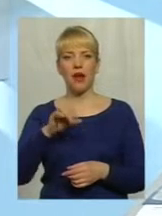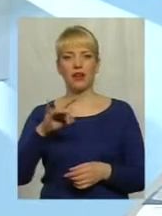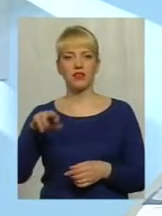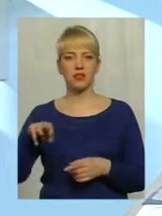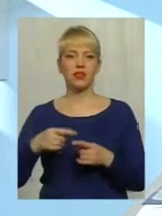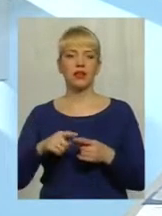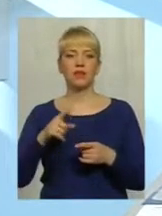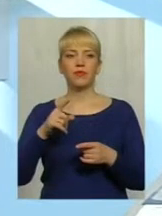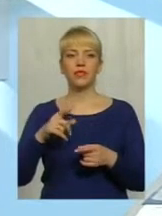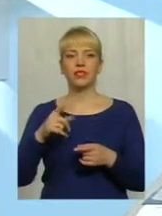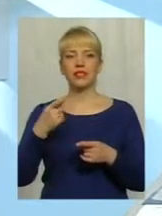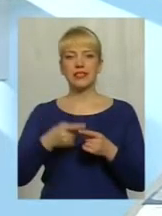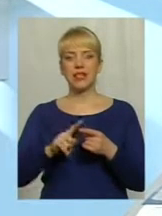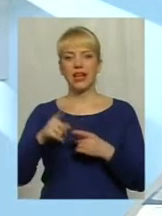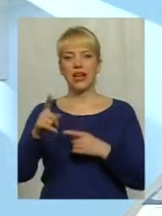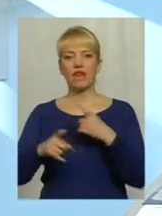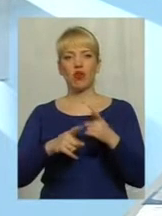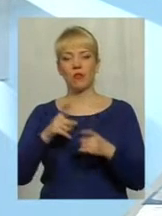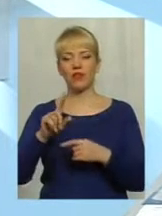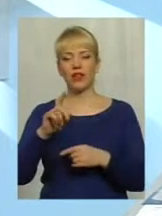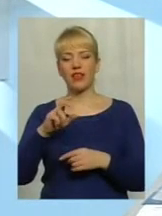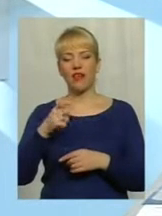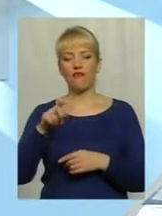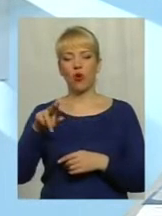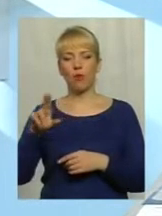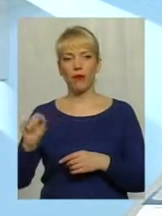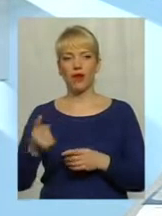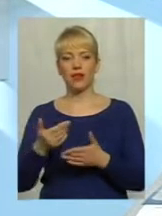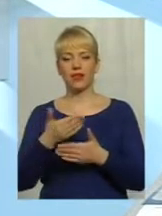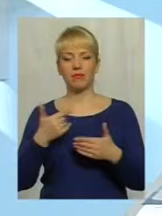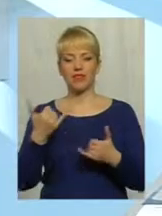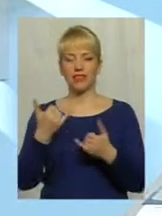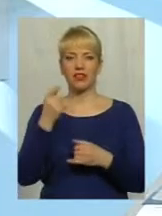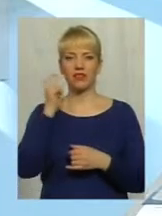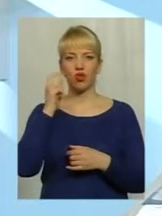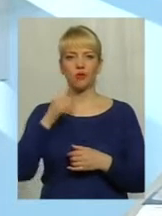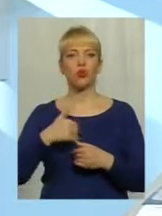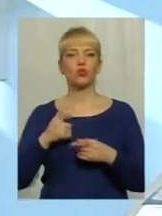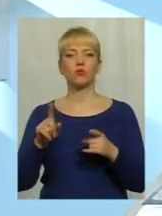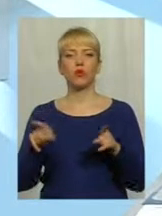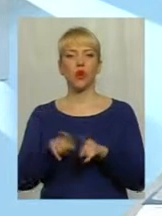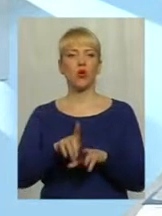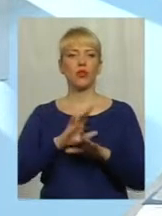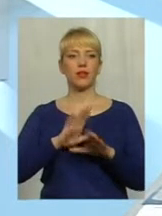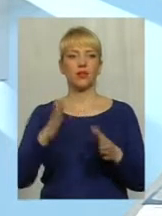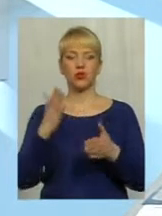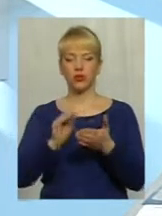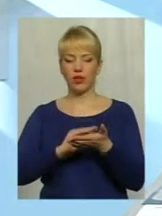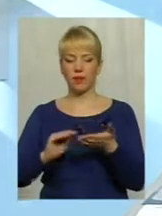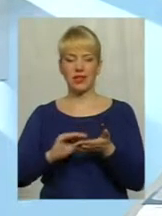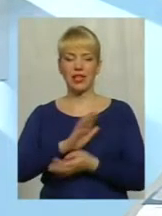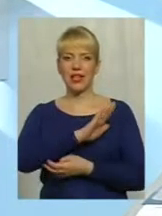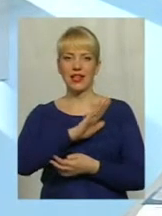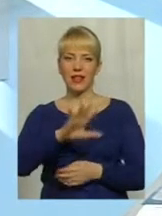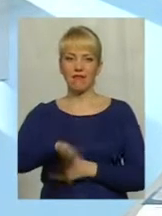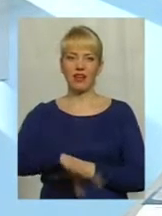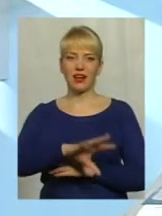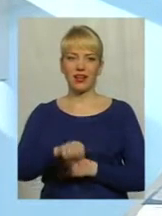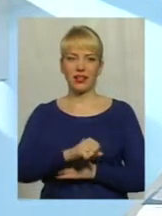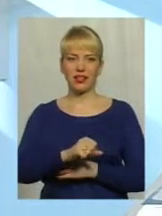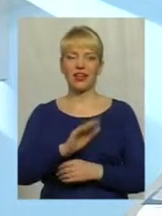реформатурована Європа, і зараз ми в Україні хочемо, щоб так не було. Що якщо написано, не вкради, і не то, що не вкради,